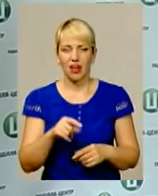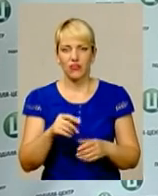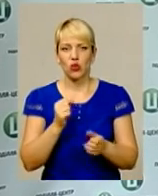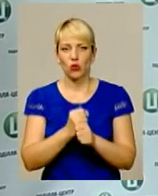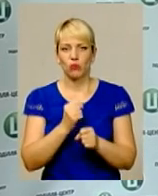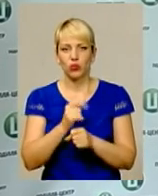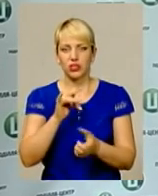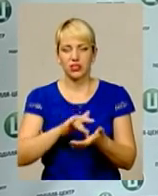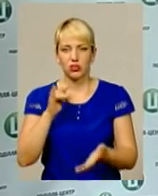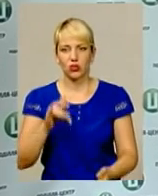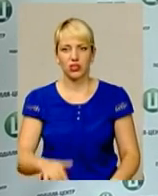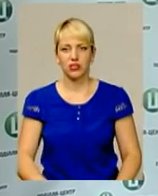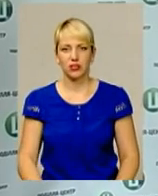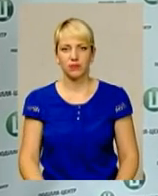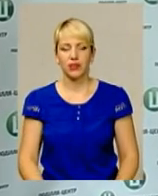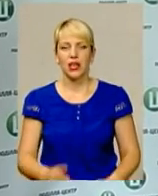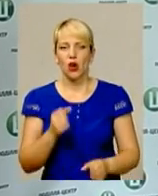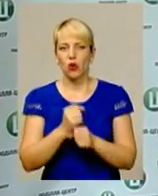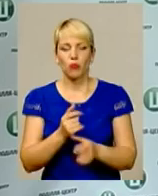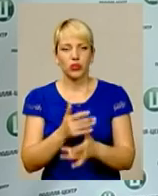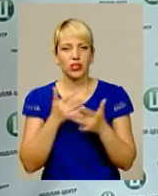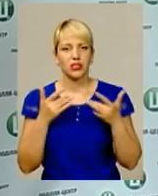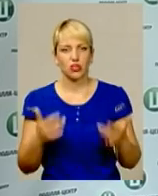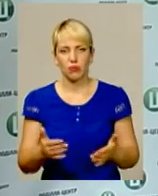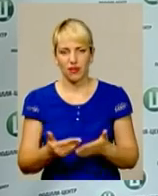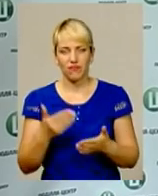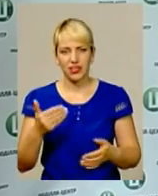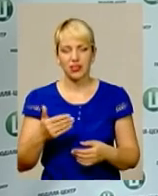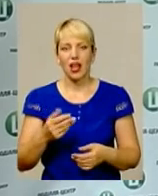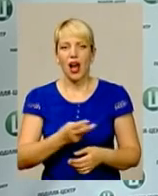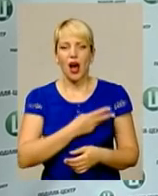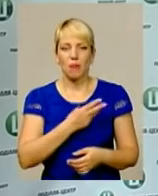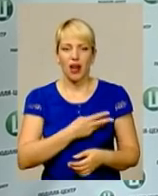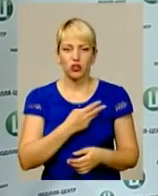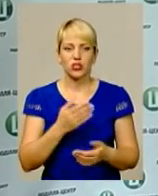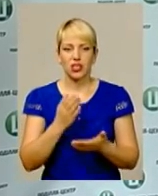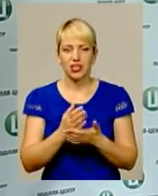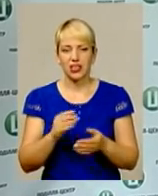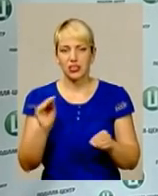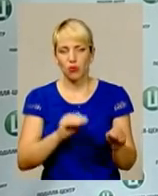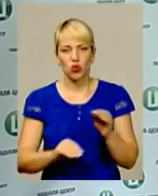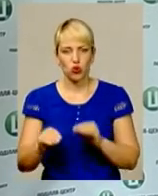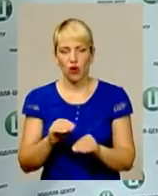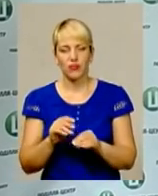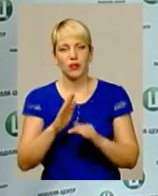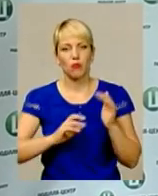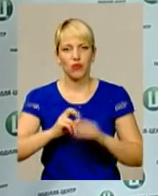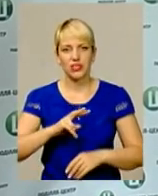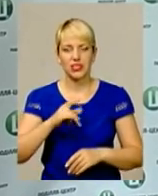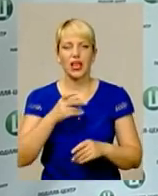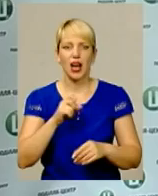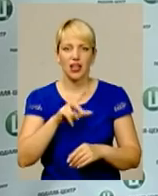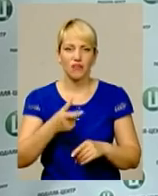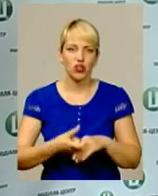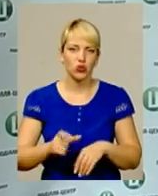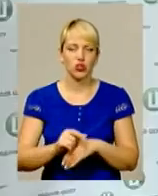столиці. Роботи різноманітні, від аматорського відео, є такі вже змонтовані, більш такі професійні, але вони дуже цікаві,